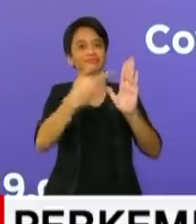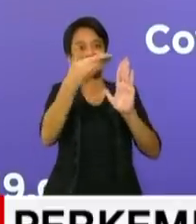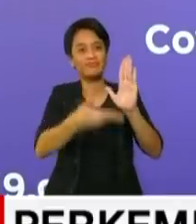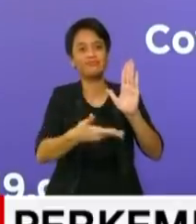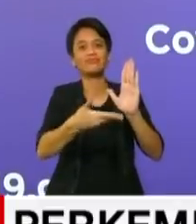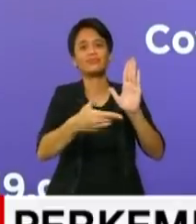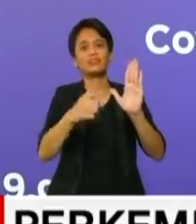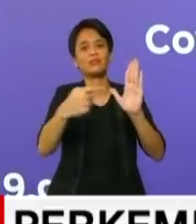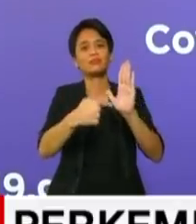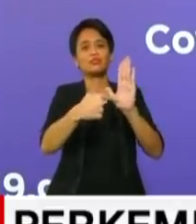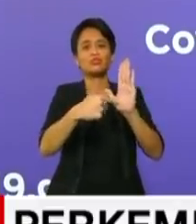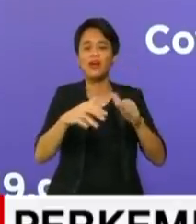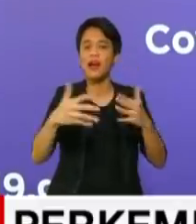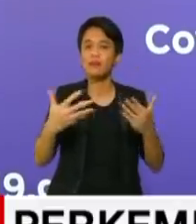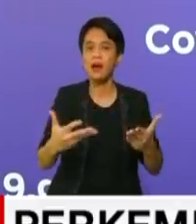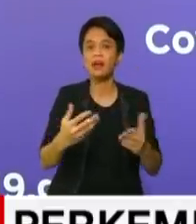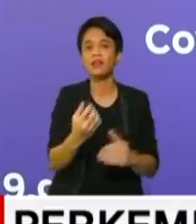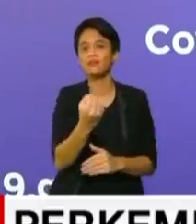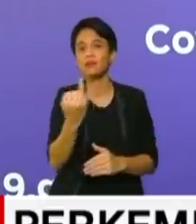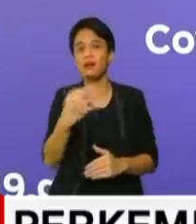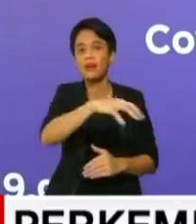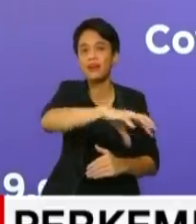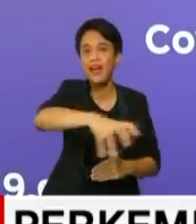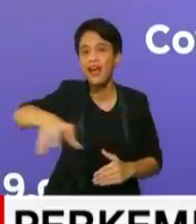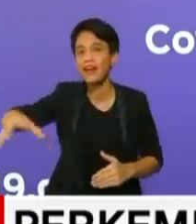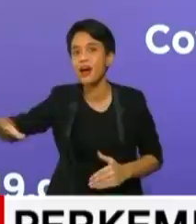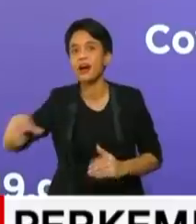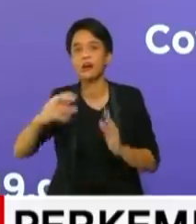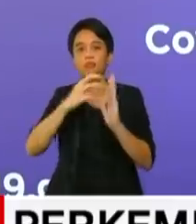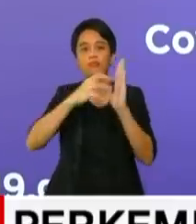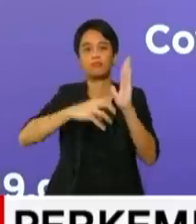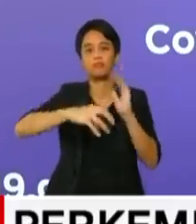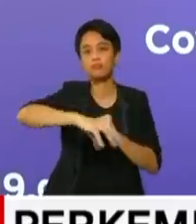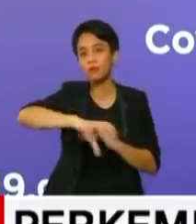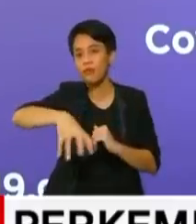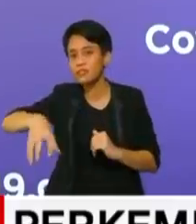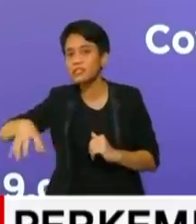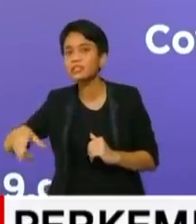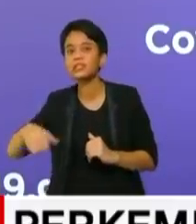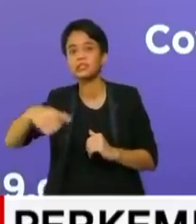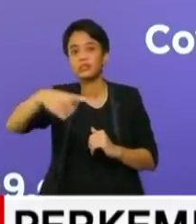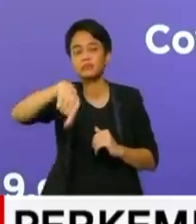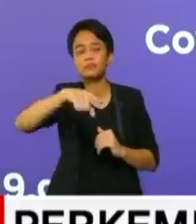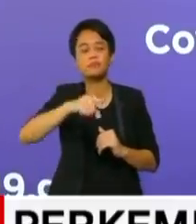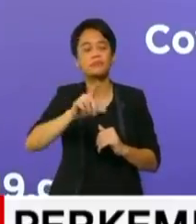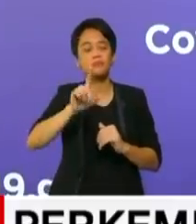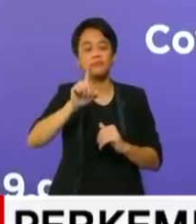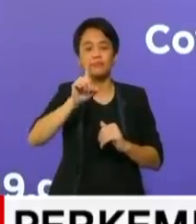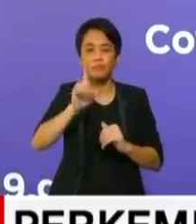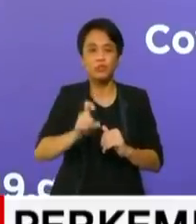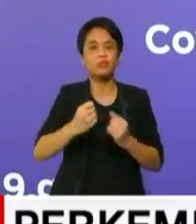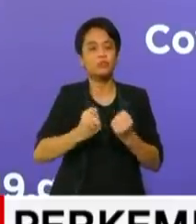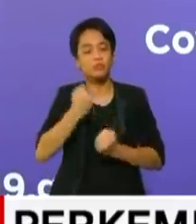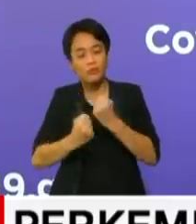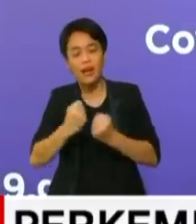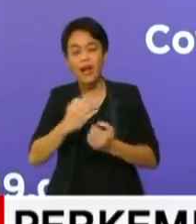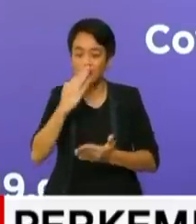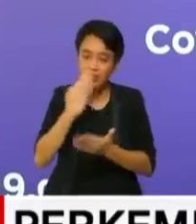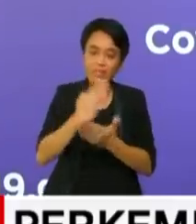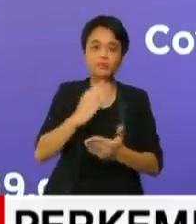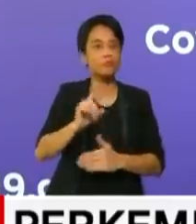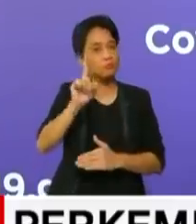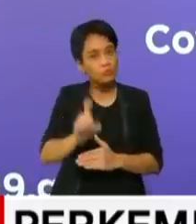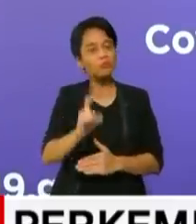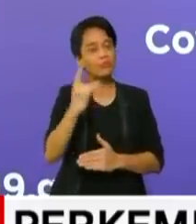di beberapa daerah, di beberapa provinsi, masih diperlukan upaya yang jauh lebih disiplin lagi agar